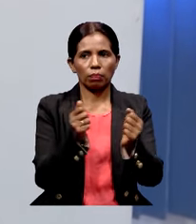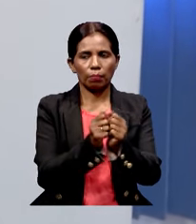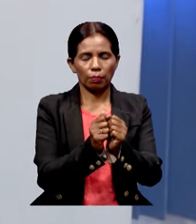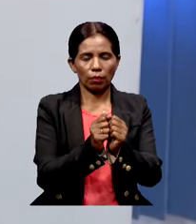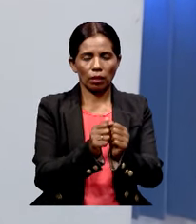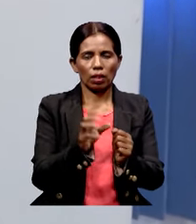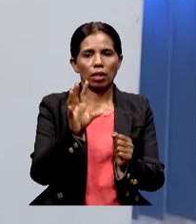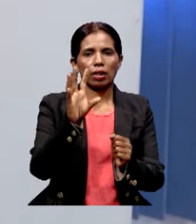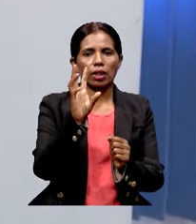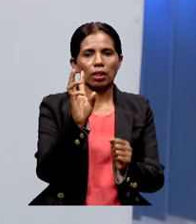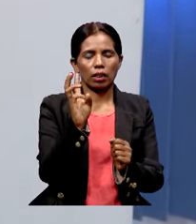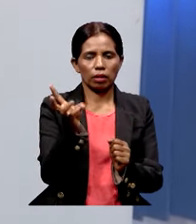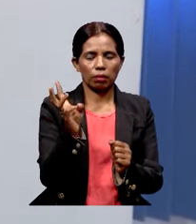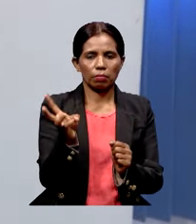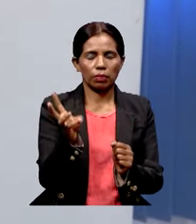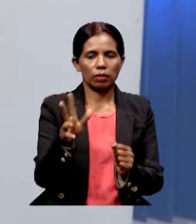73150